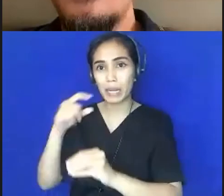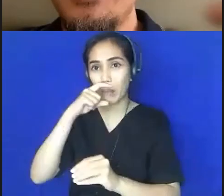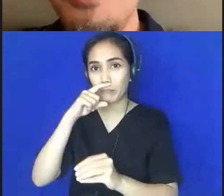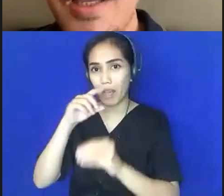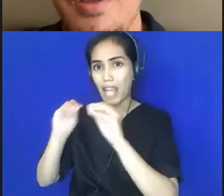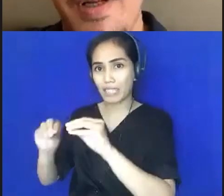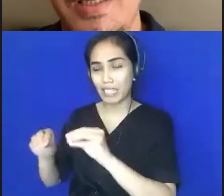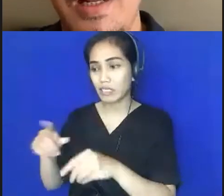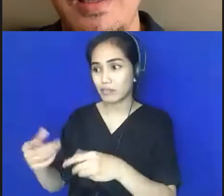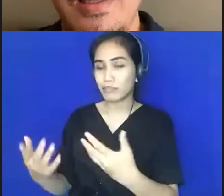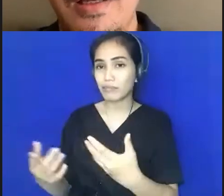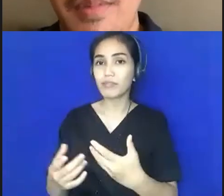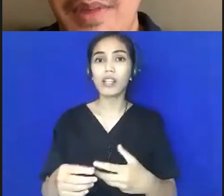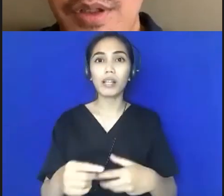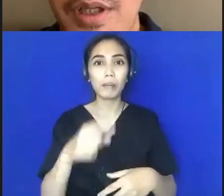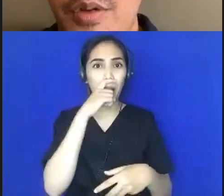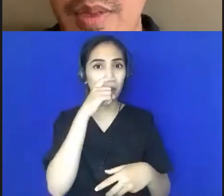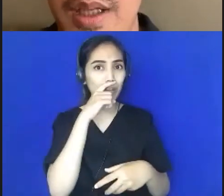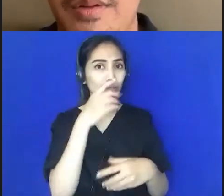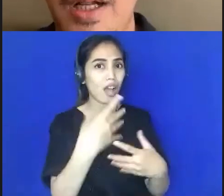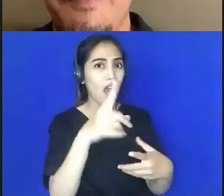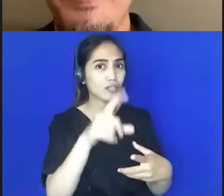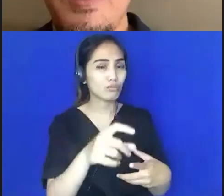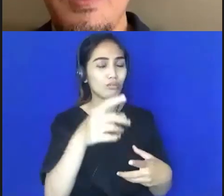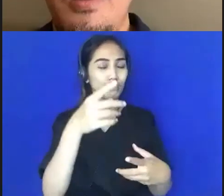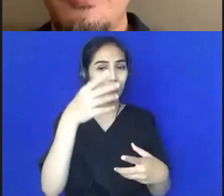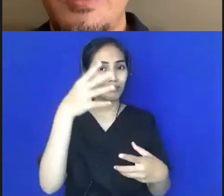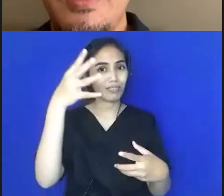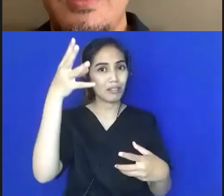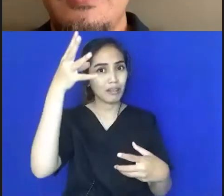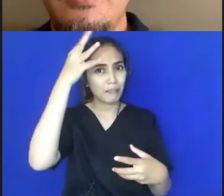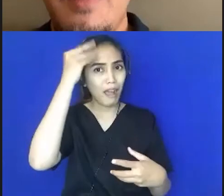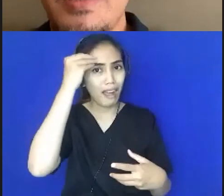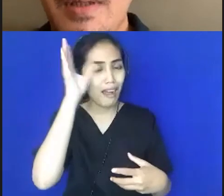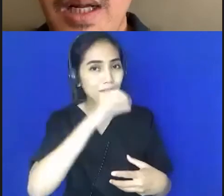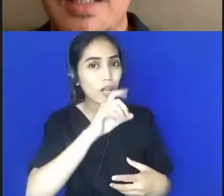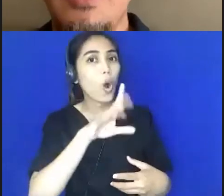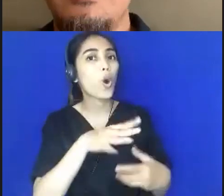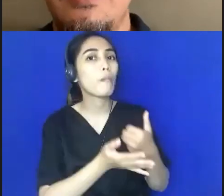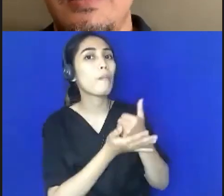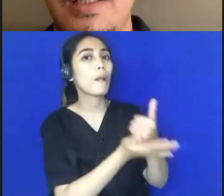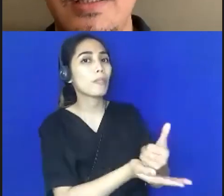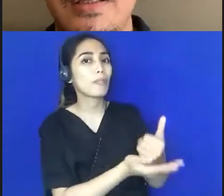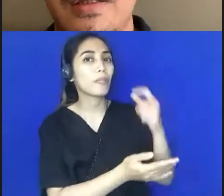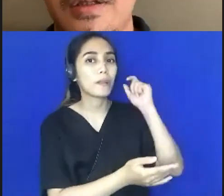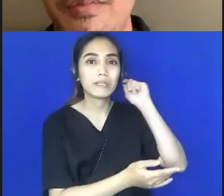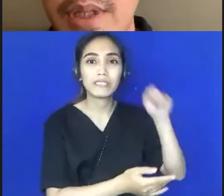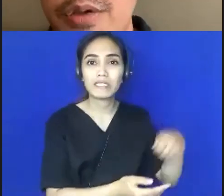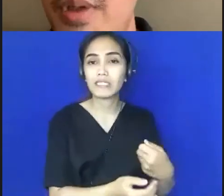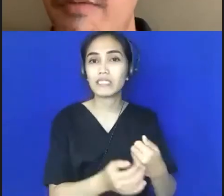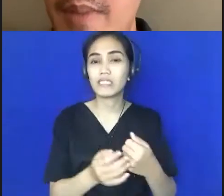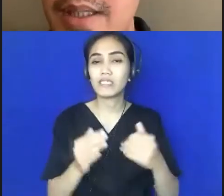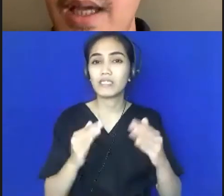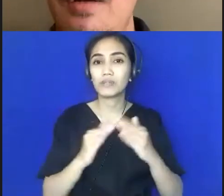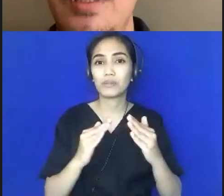ini harus belajar juga gitu gimana cara membantu istri di rumah gitu. Dan kalau ditanya apa saja perannya,